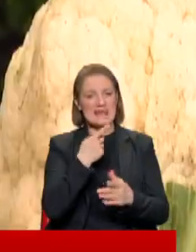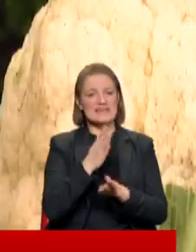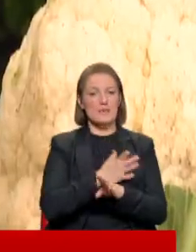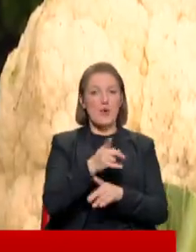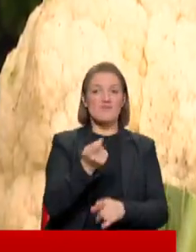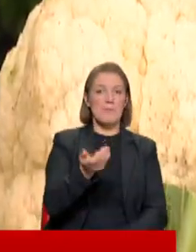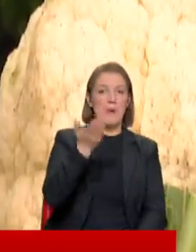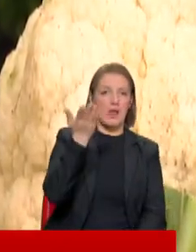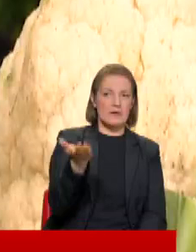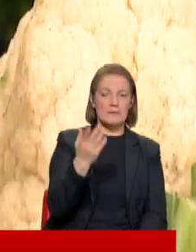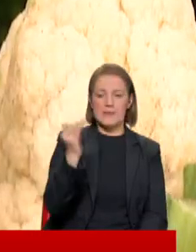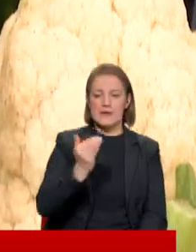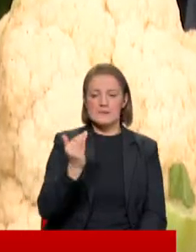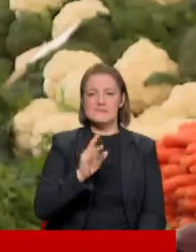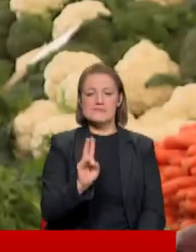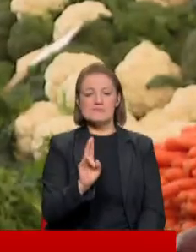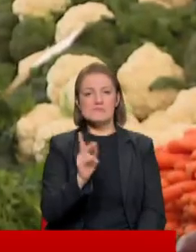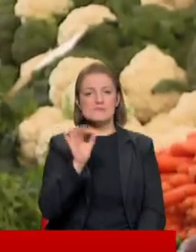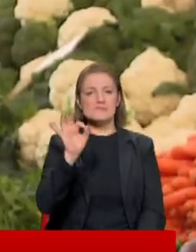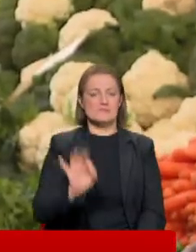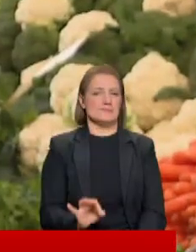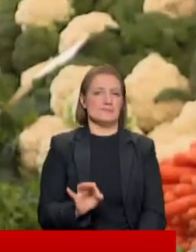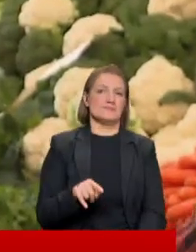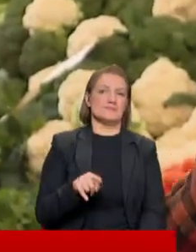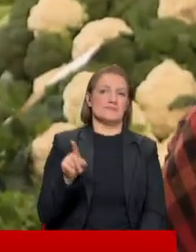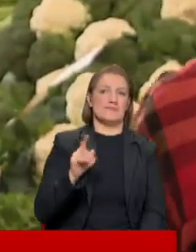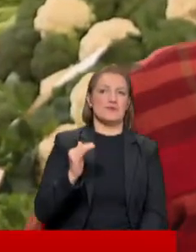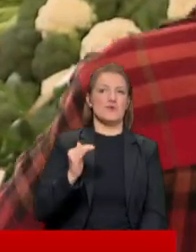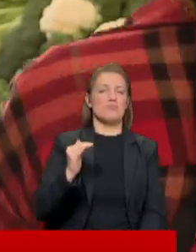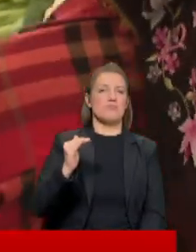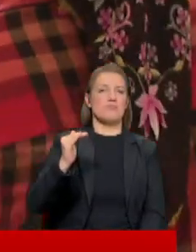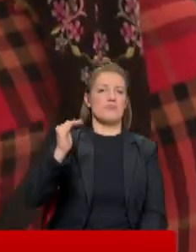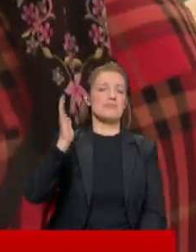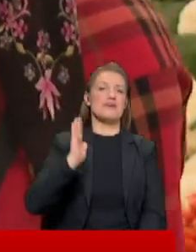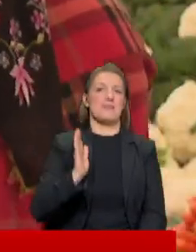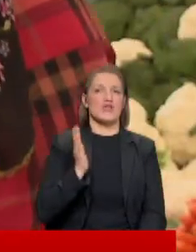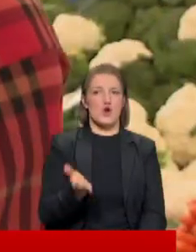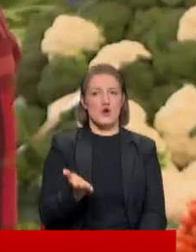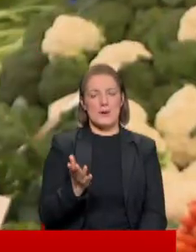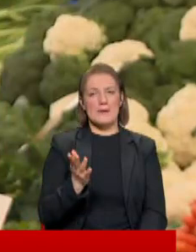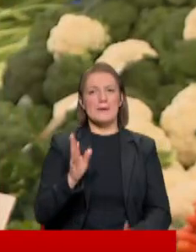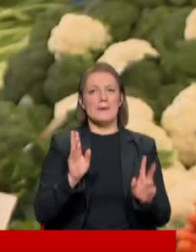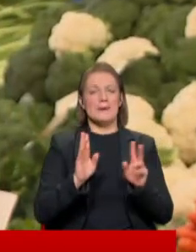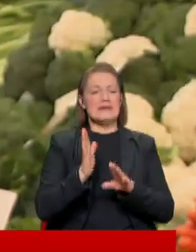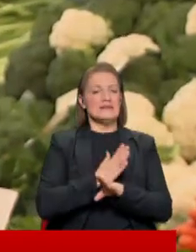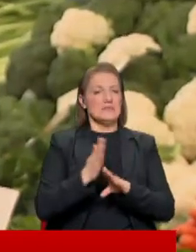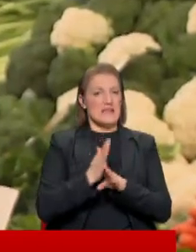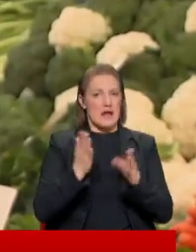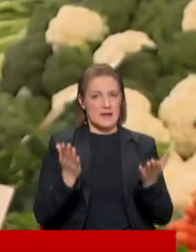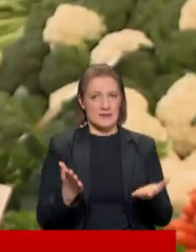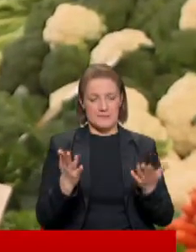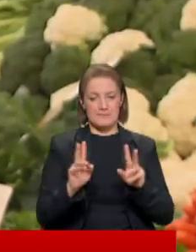çok yüksek. En ucuzu 25 liradan başlıyor ve yükselerek devam ediyor. Mevsiminde olan sebzeler